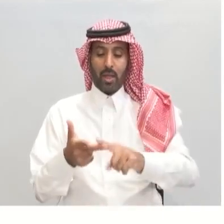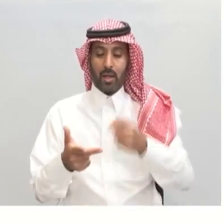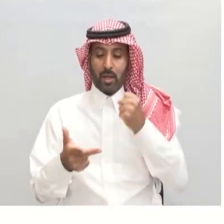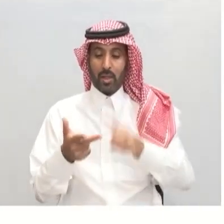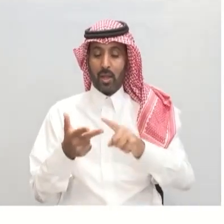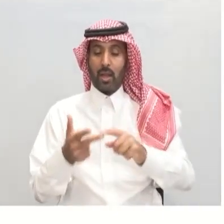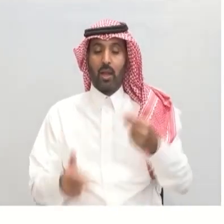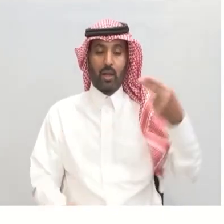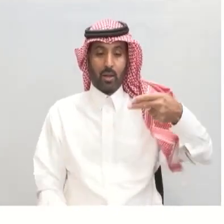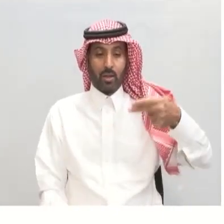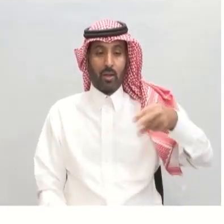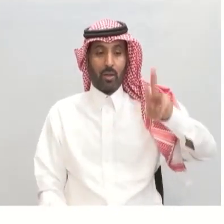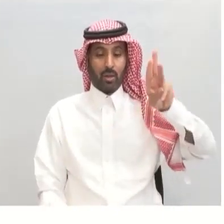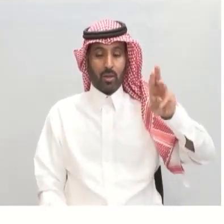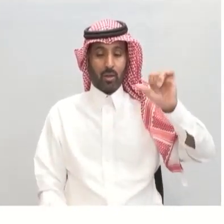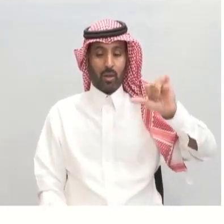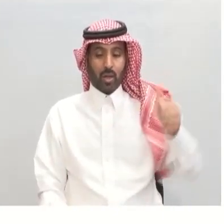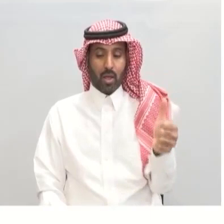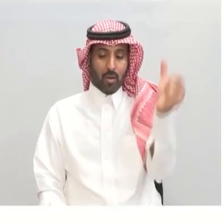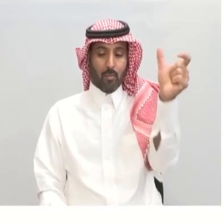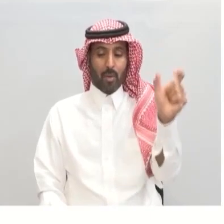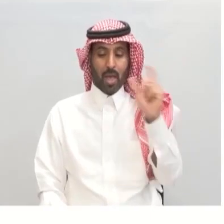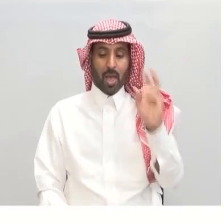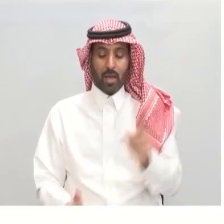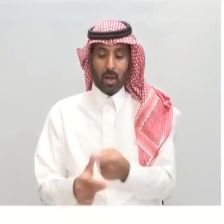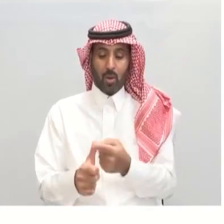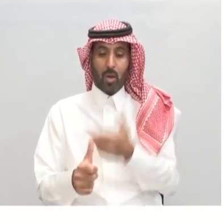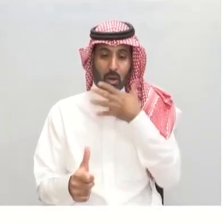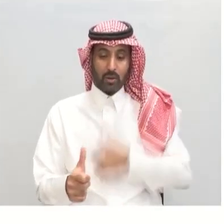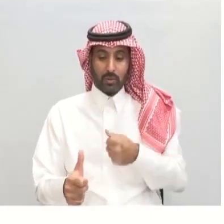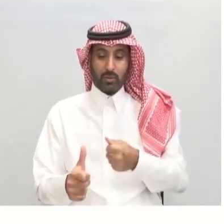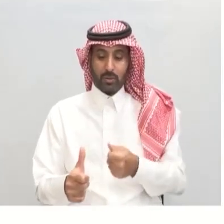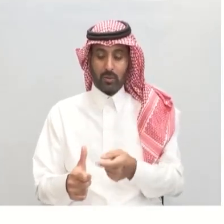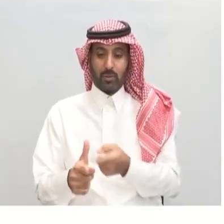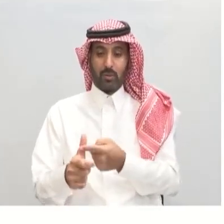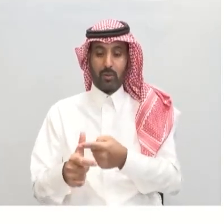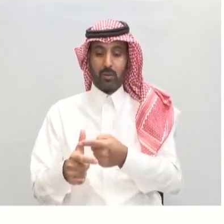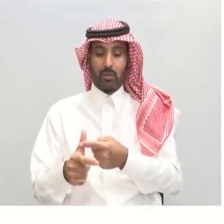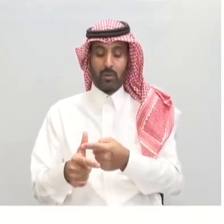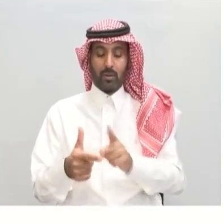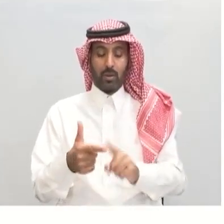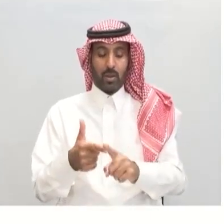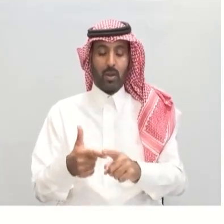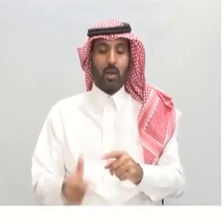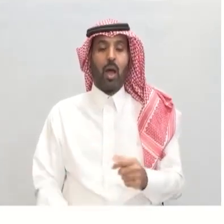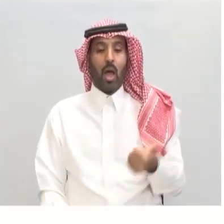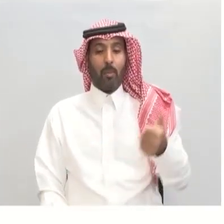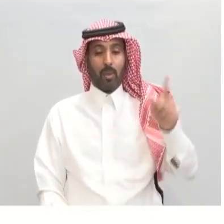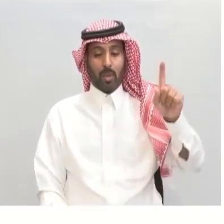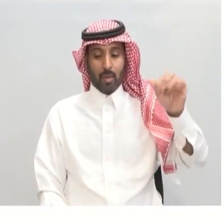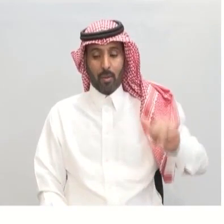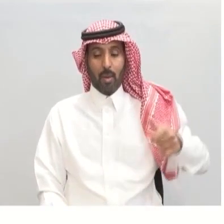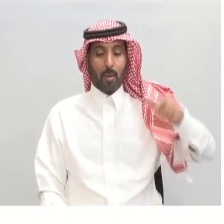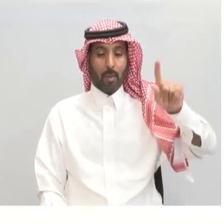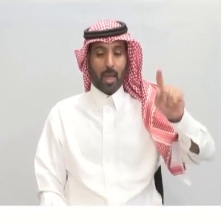اذا هذه الثلاثه امور الامر الاول في عهد النبي صلى الله عليه وسلم الامر الثاني في عهد ابي بكر